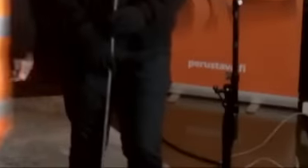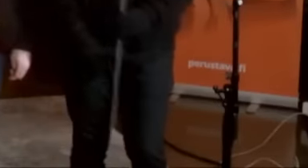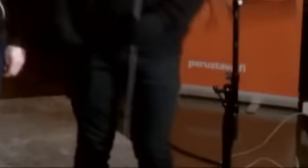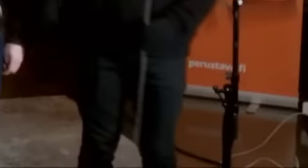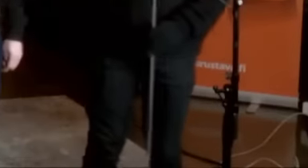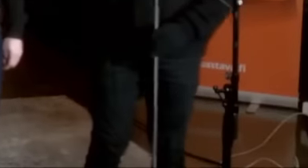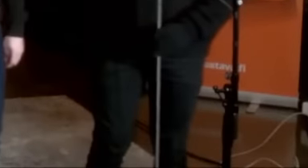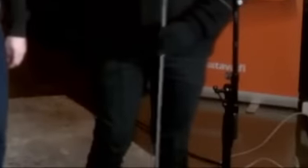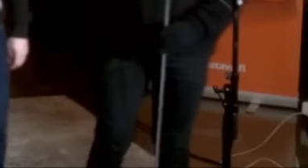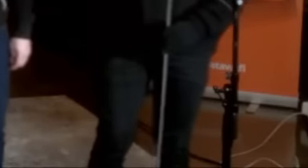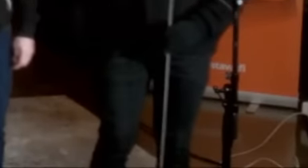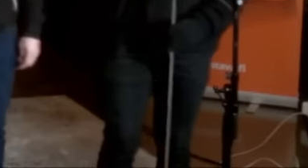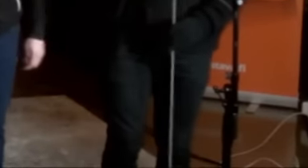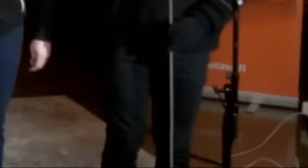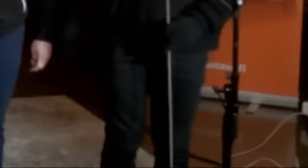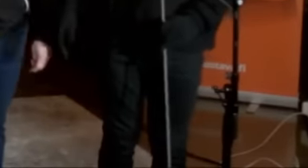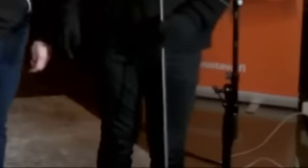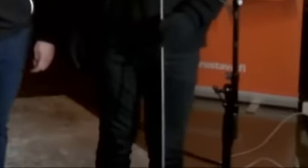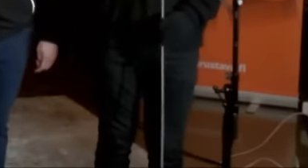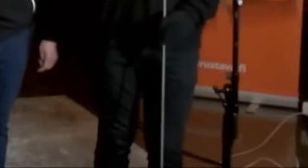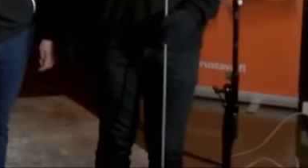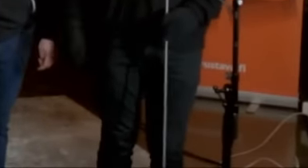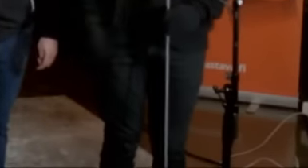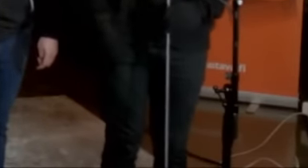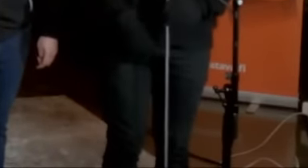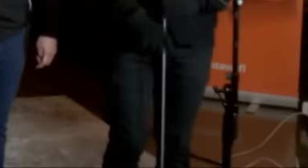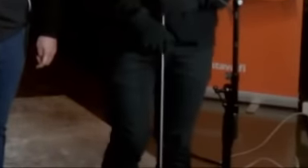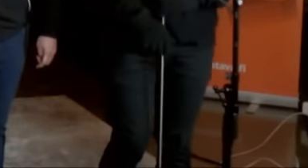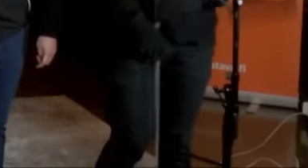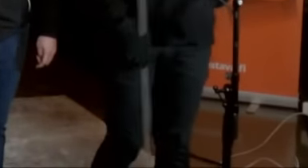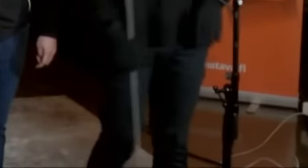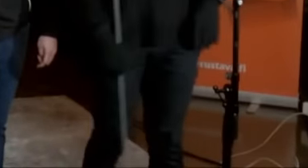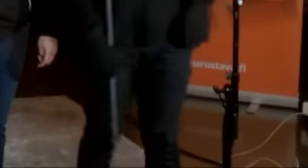Ja knihti Valtteri.